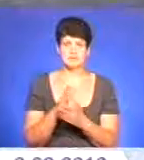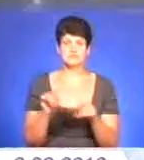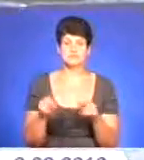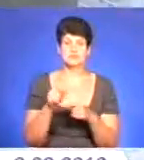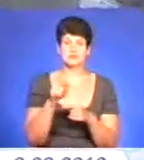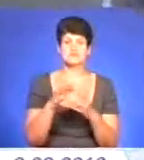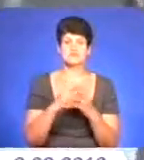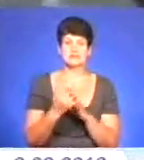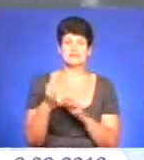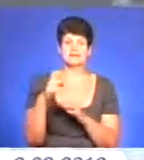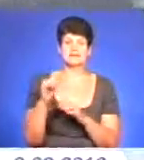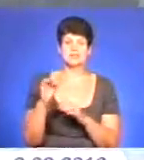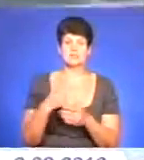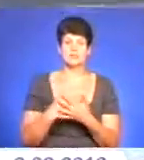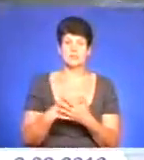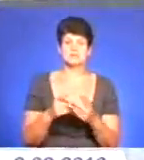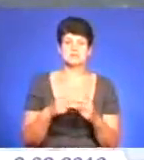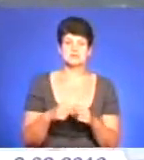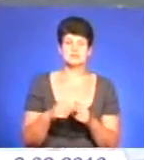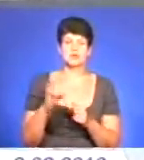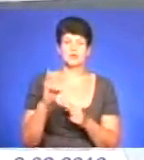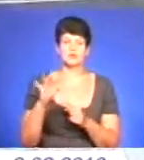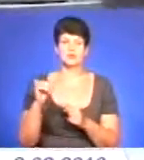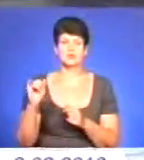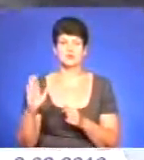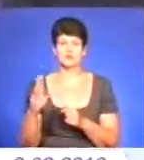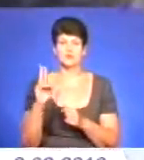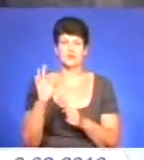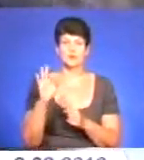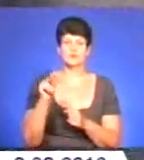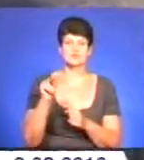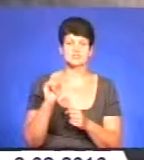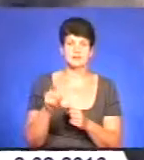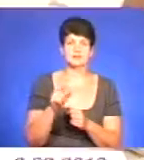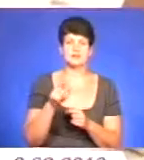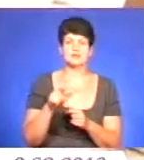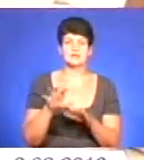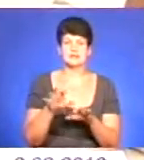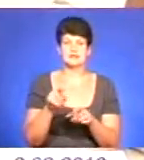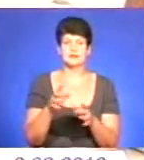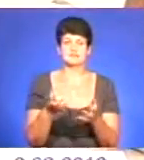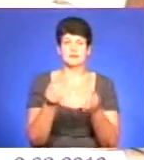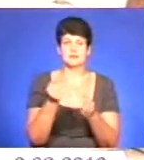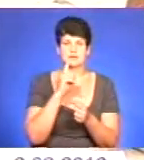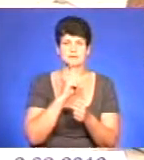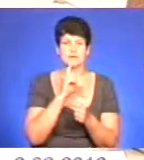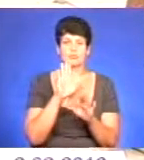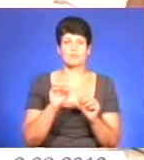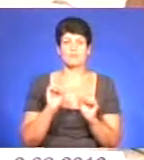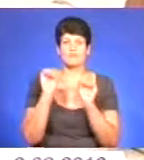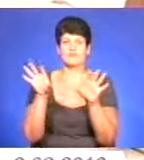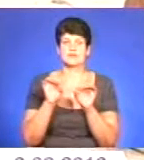у селі Дичків громадська організація «Ноїв Ковчег». Але тварин там утримують лише тимчасово. Потім їх повертають на вулиці